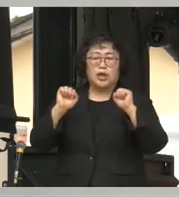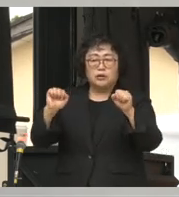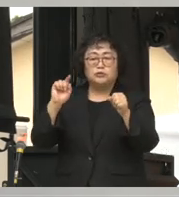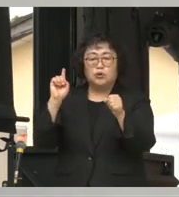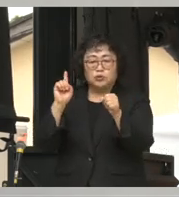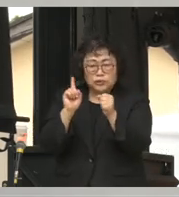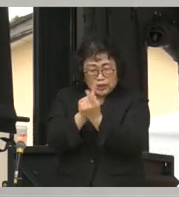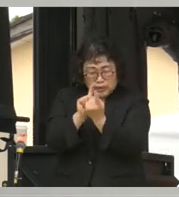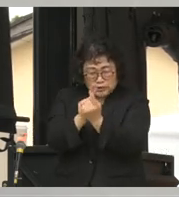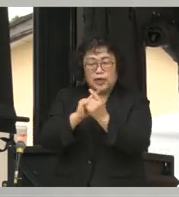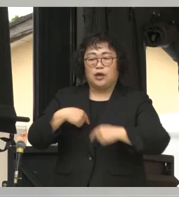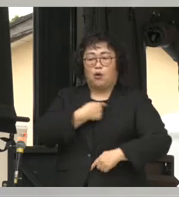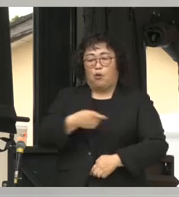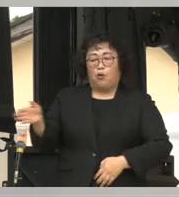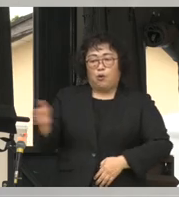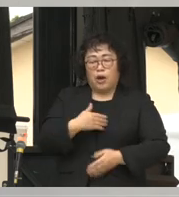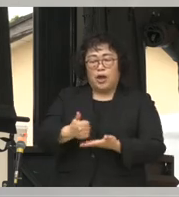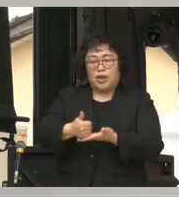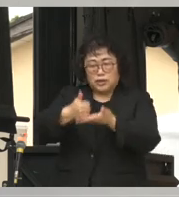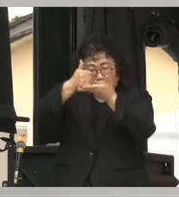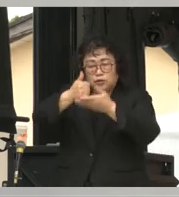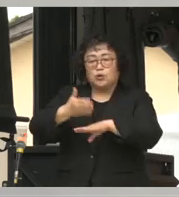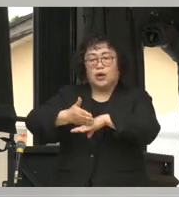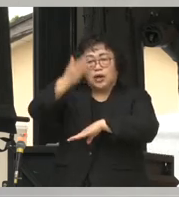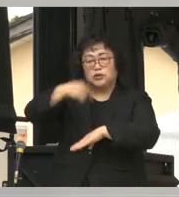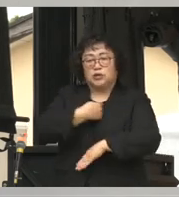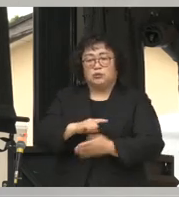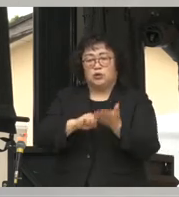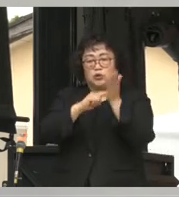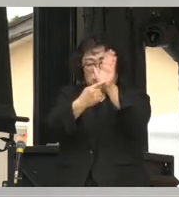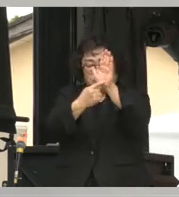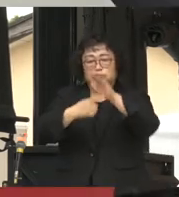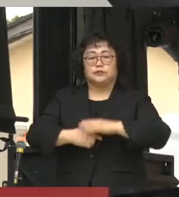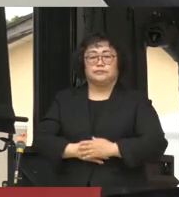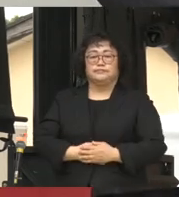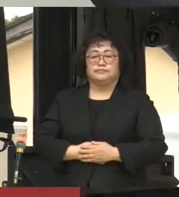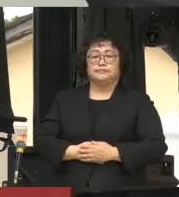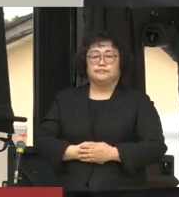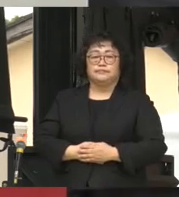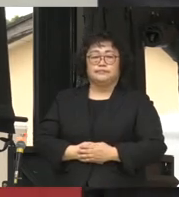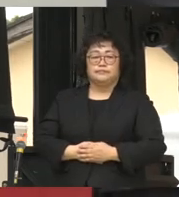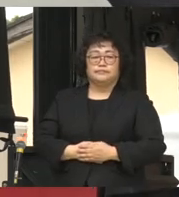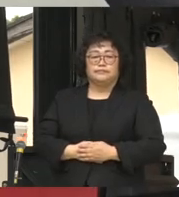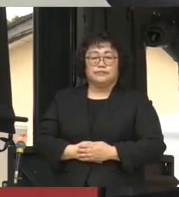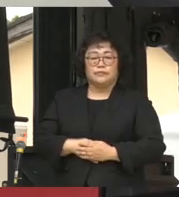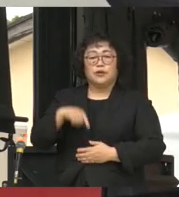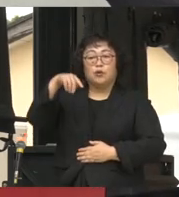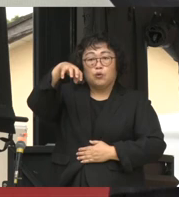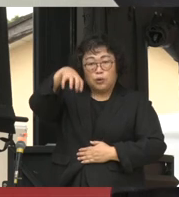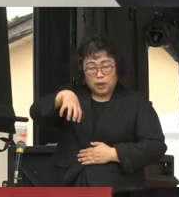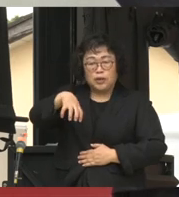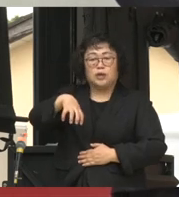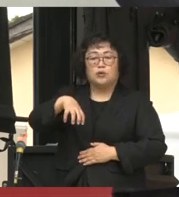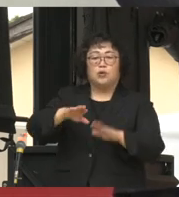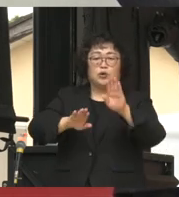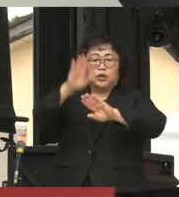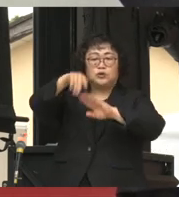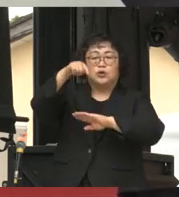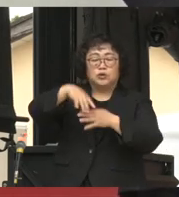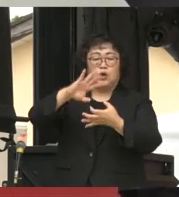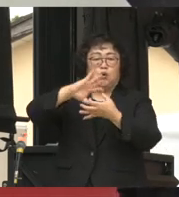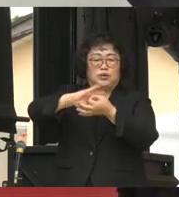ることに対し、心から敬意と感謝を申し上げたいと思います。コロナ禍におけるオリンピック